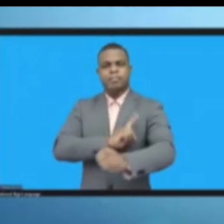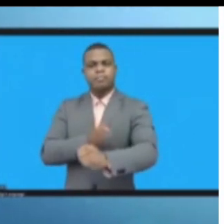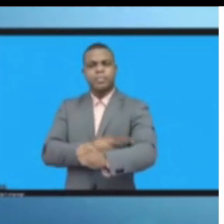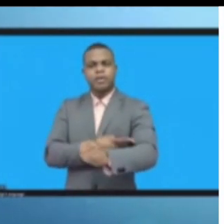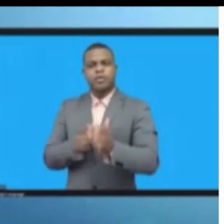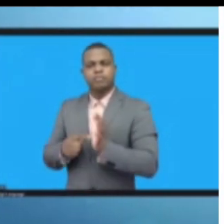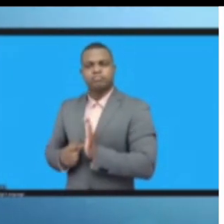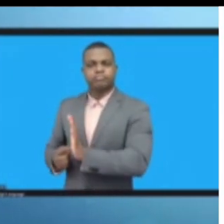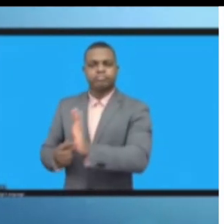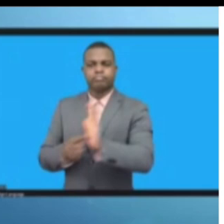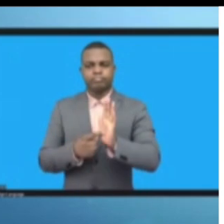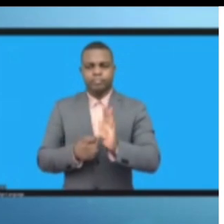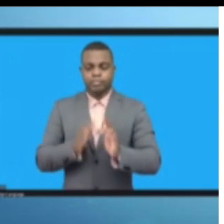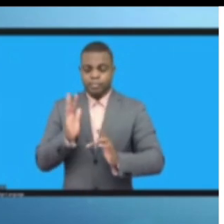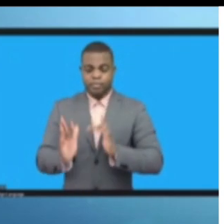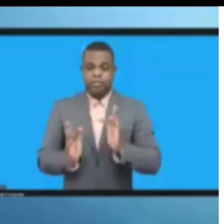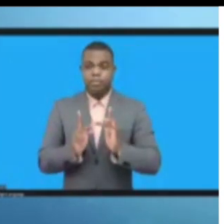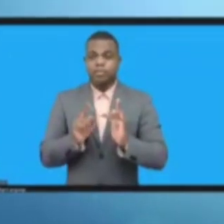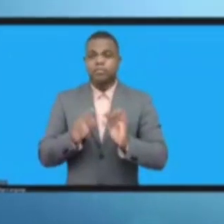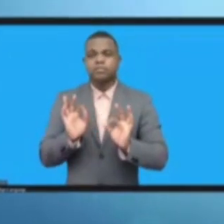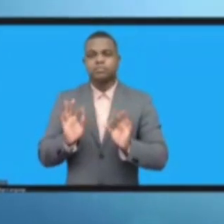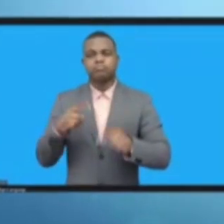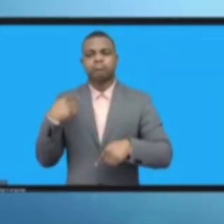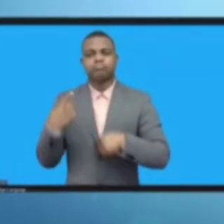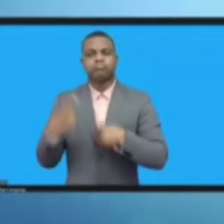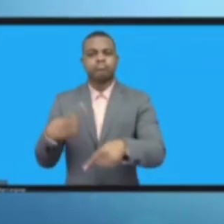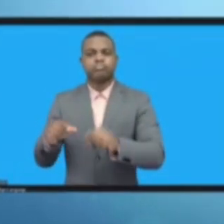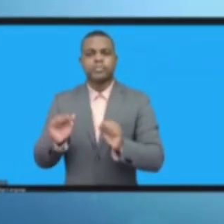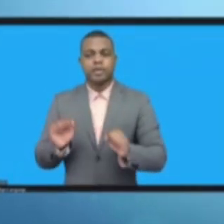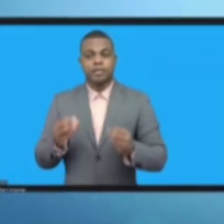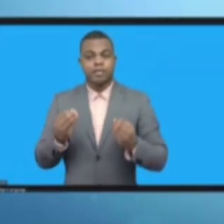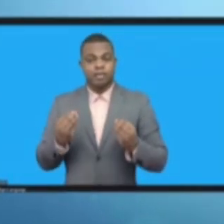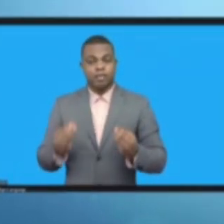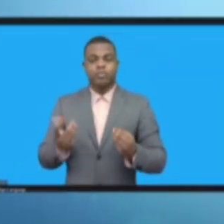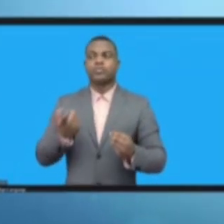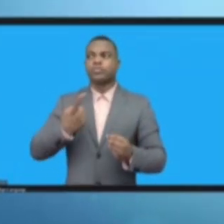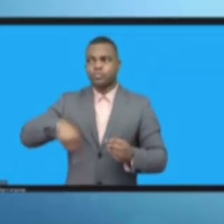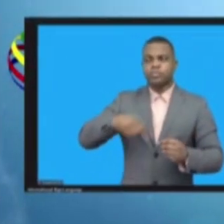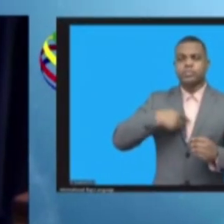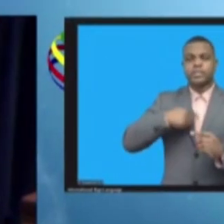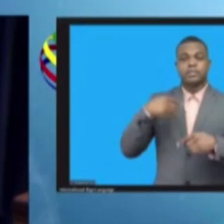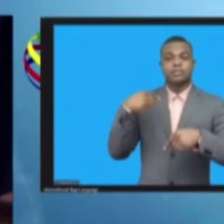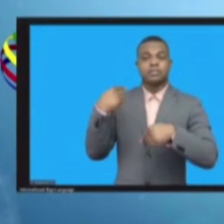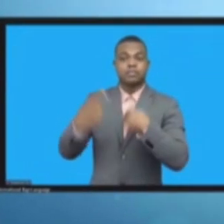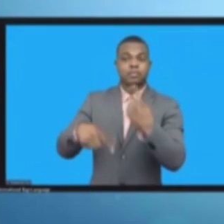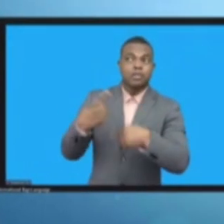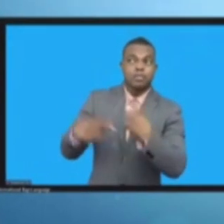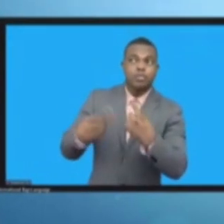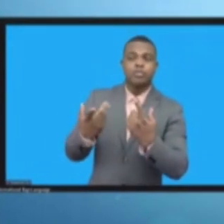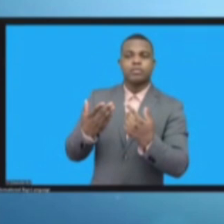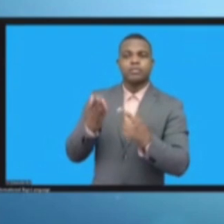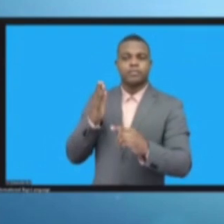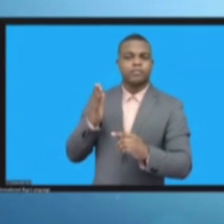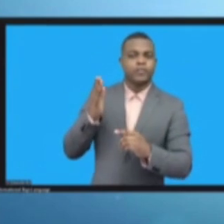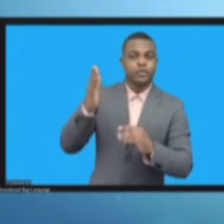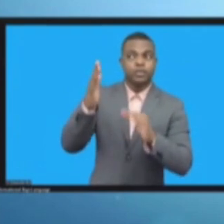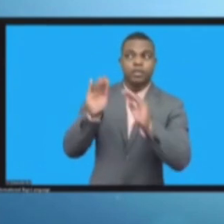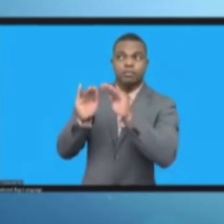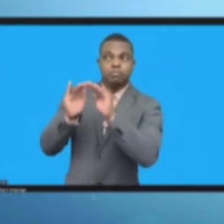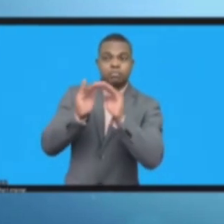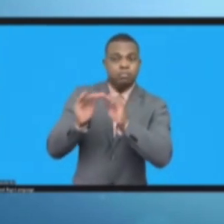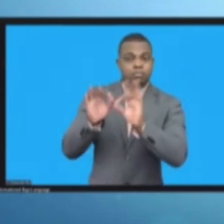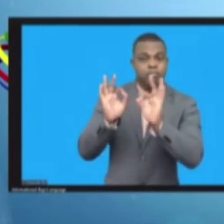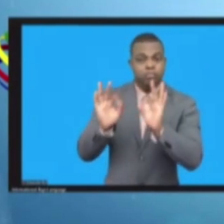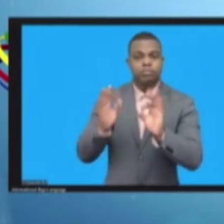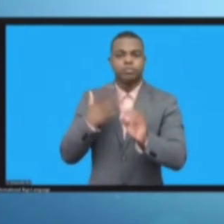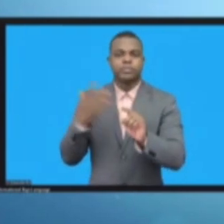потенциал для создания устойчивого интернета для нашего общего будущего. Создание устойчивого интернета